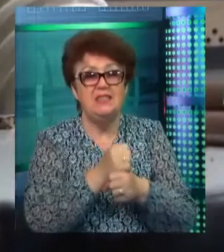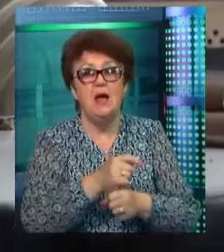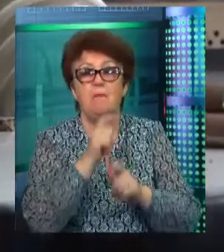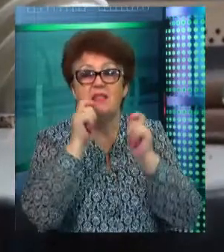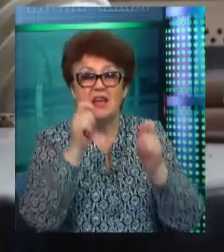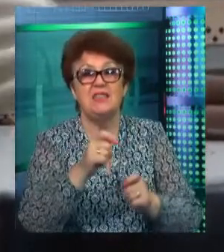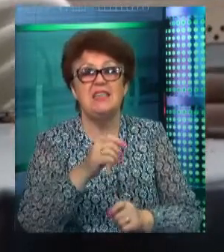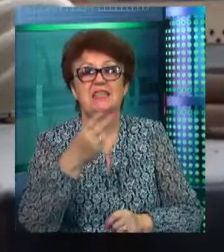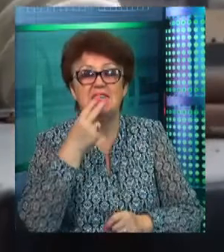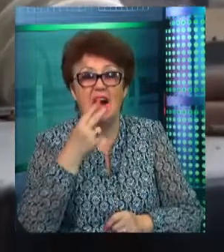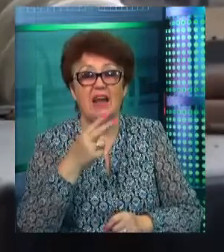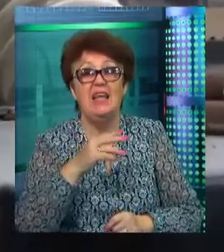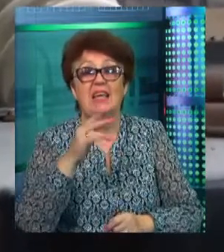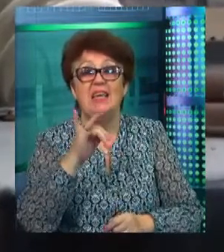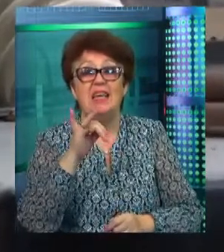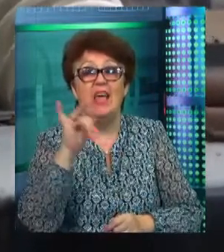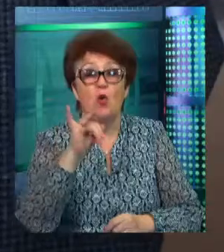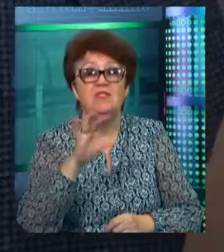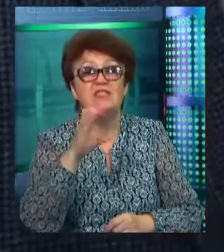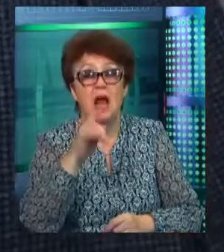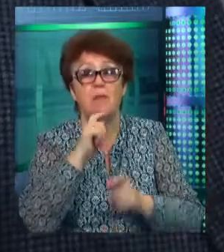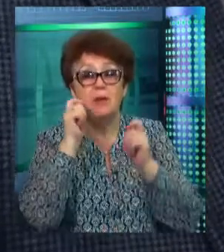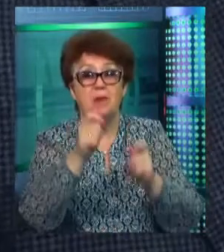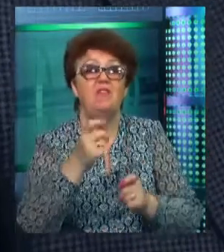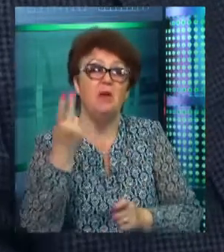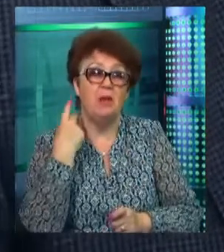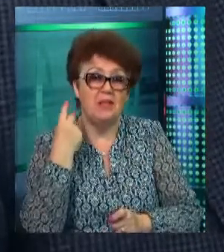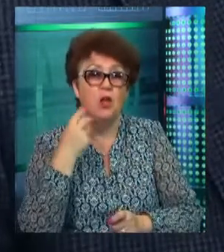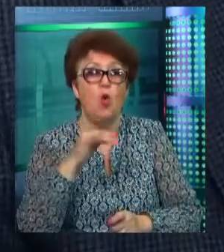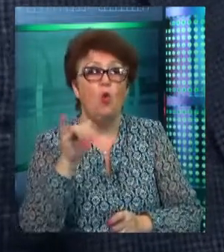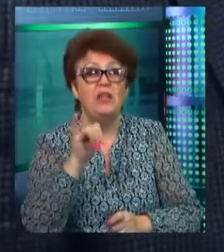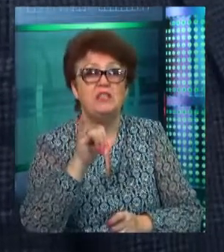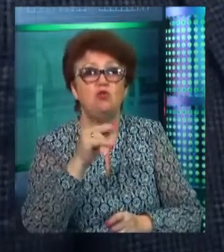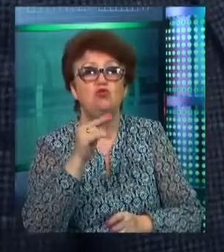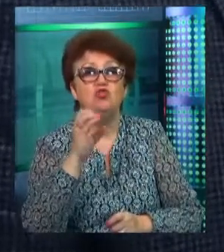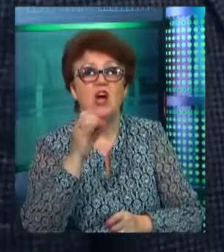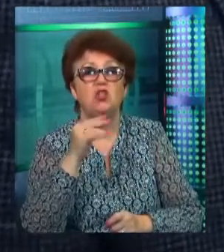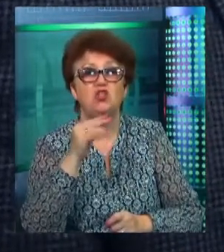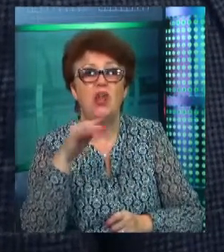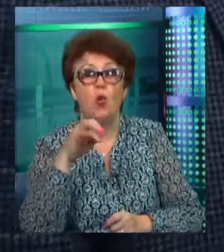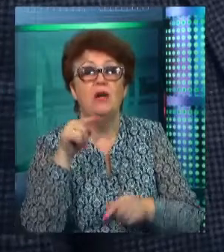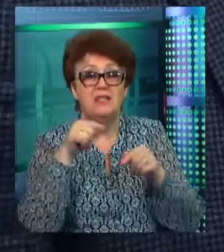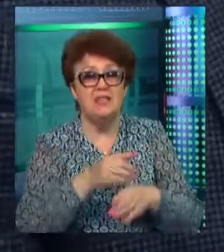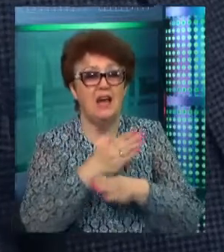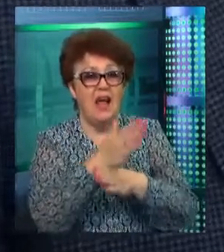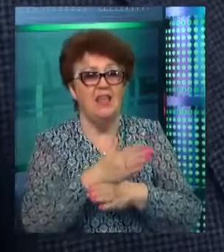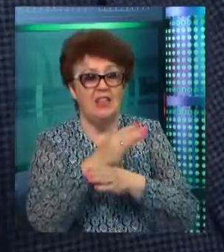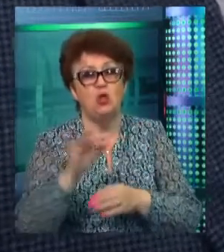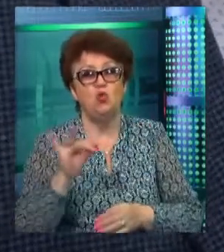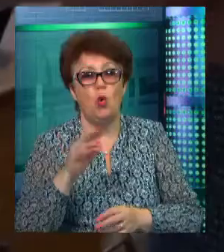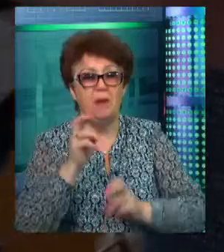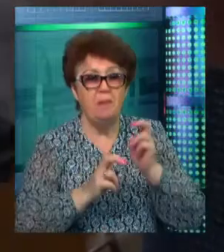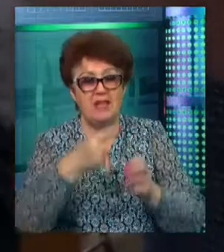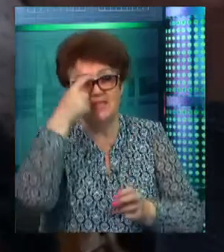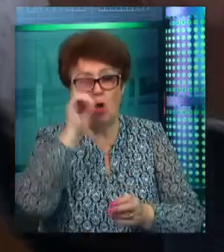на тегеранской конференции иосиф сталин подарил премьер-министру великобритании уинстона черчилля здесь бережно хранят историю предприятия и